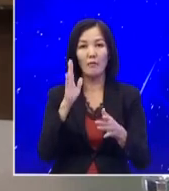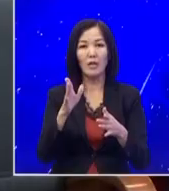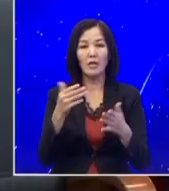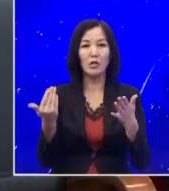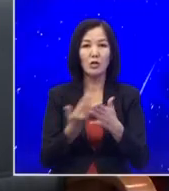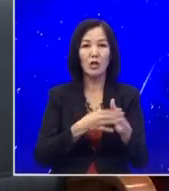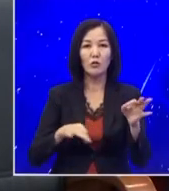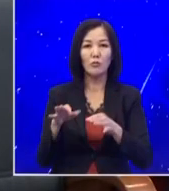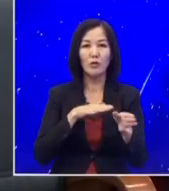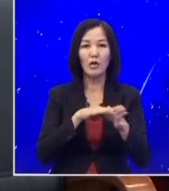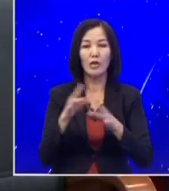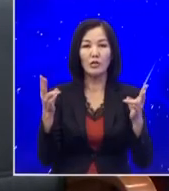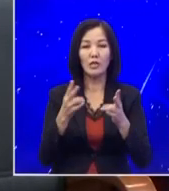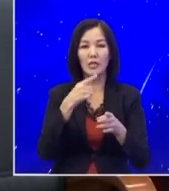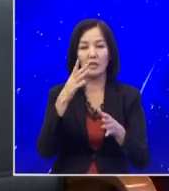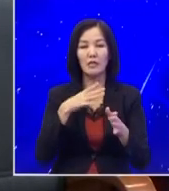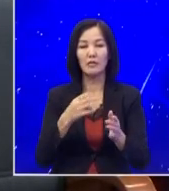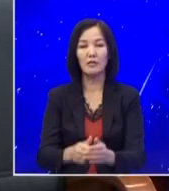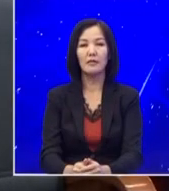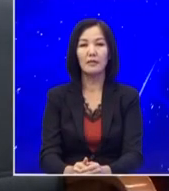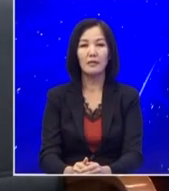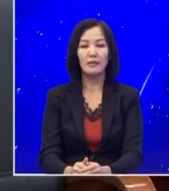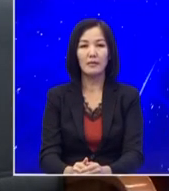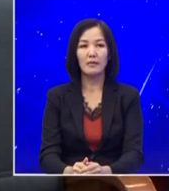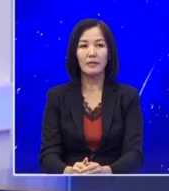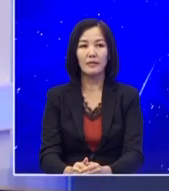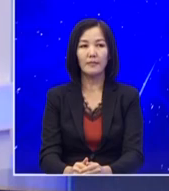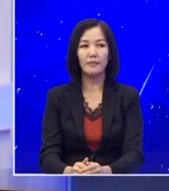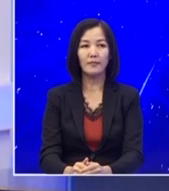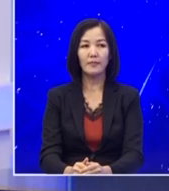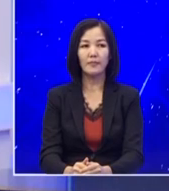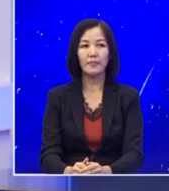уақытта жаңа жобаларды жүзеге асыру қажет деді.